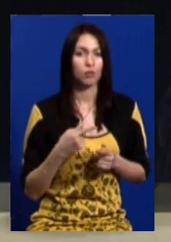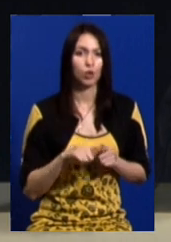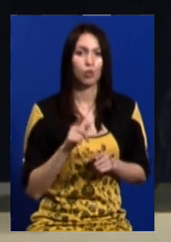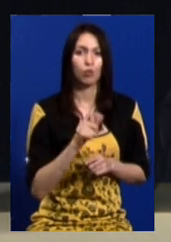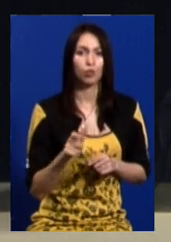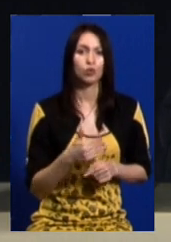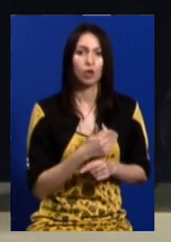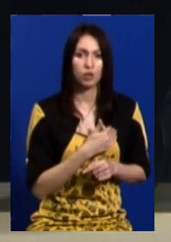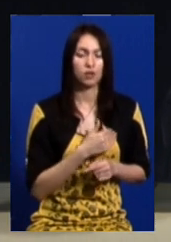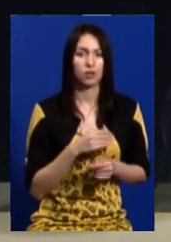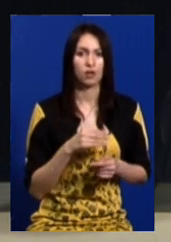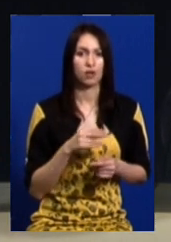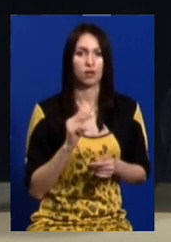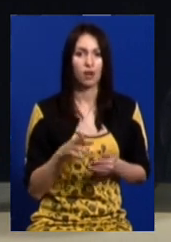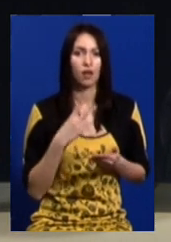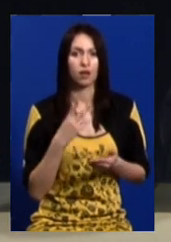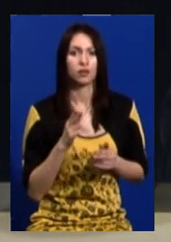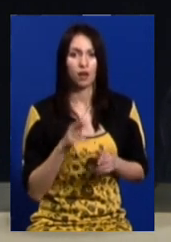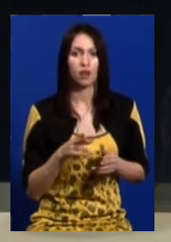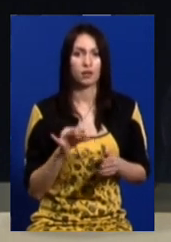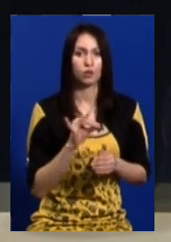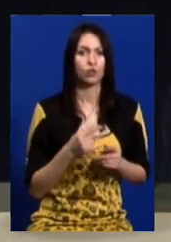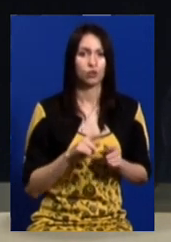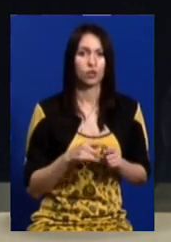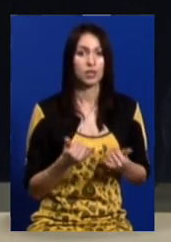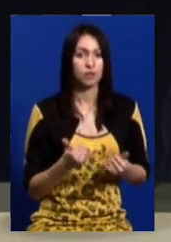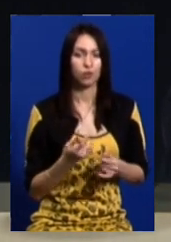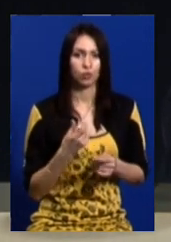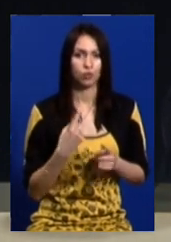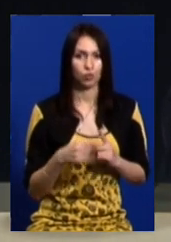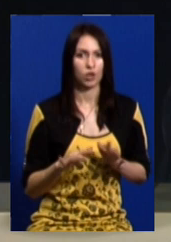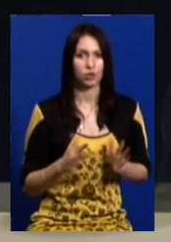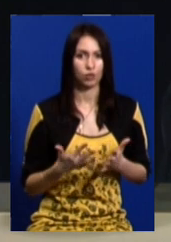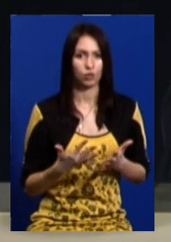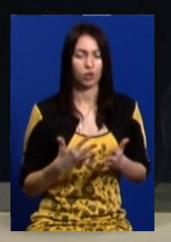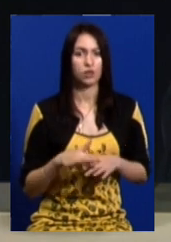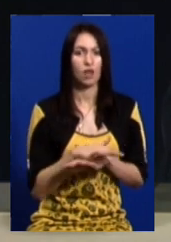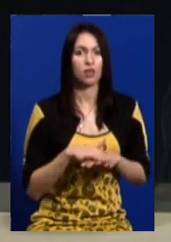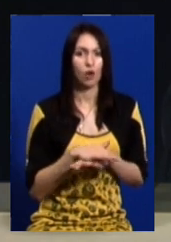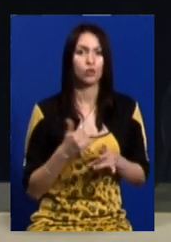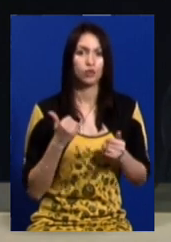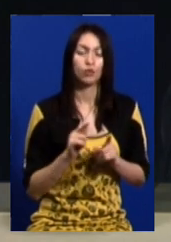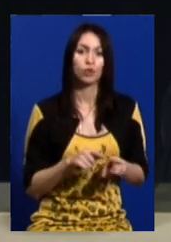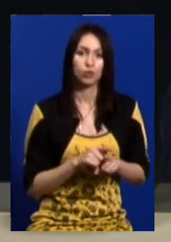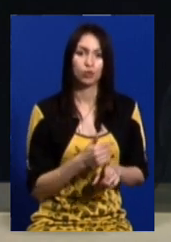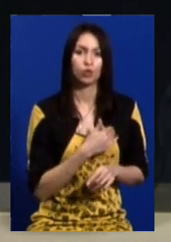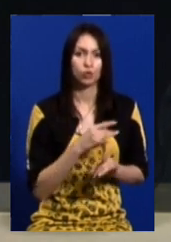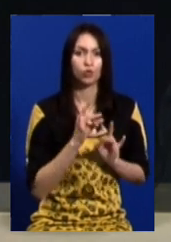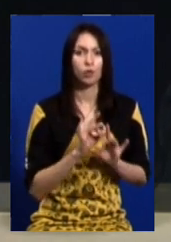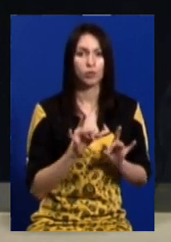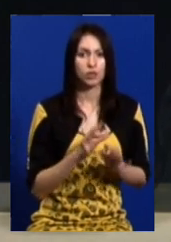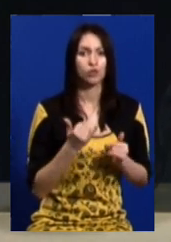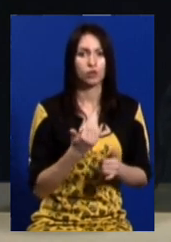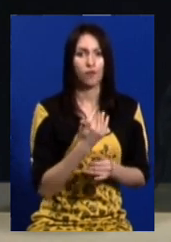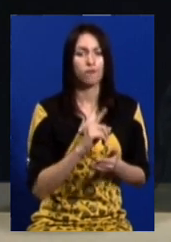а канонічне, не канонічне, а як, якби історично це. Сьогодні зовсім інша ситуація. Народ сьогодні теж хочуть пояснити, зараз перше